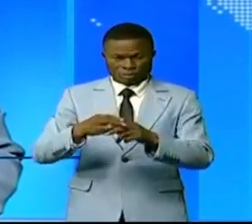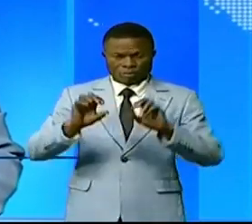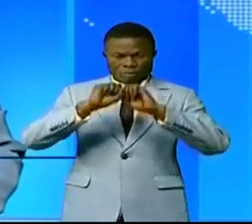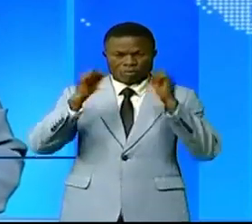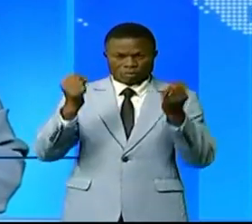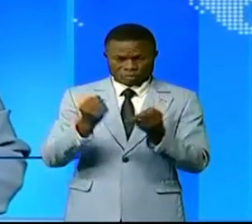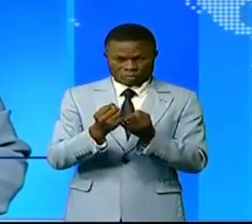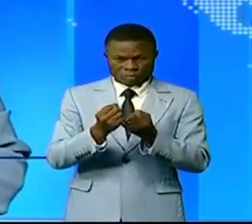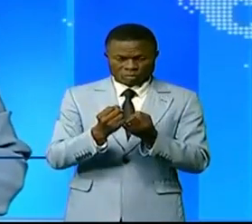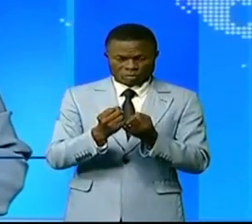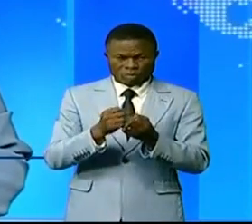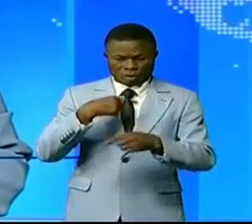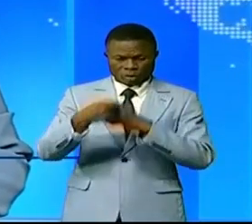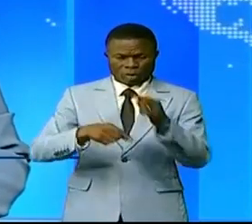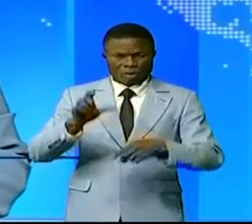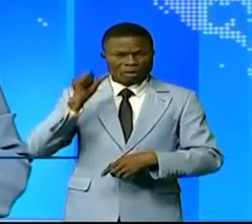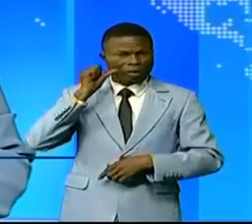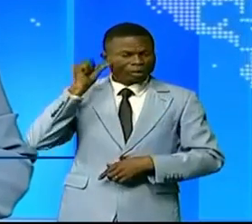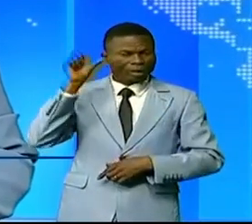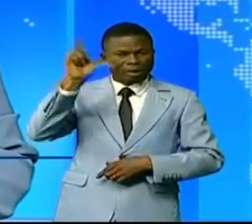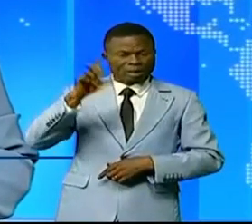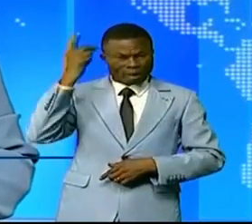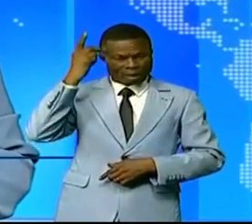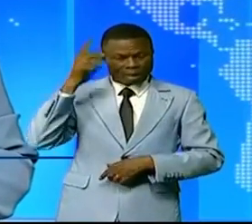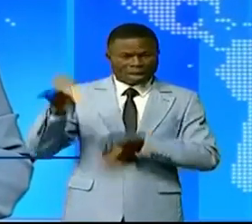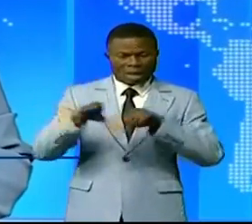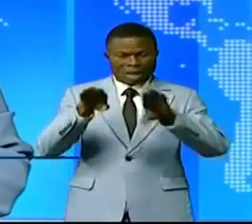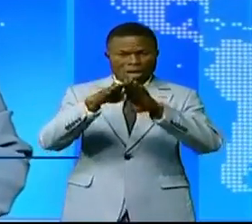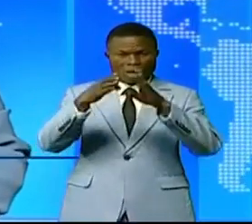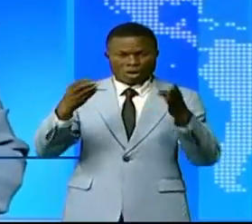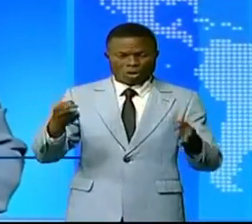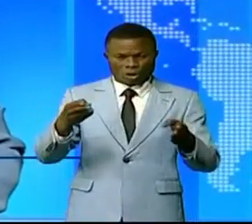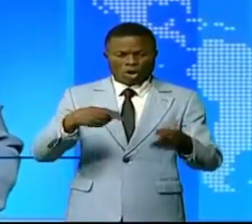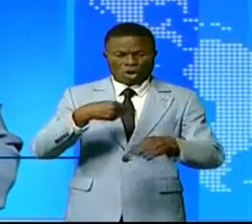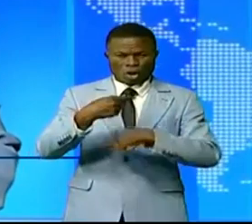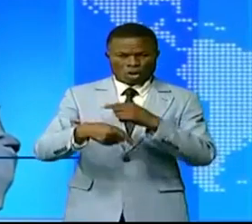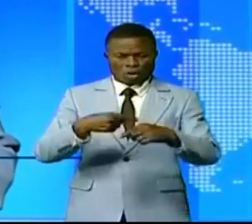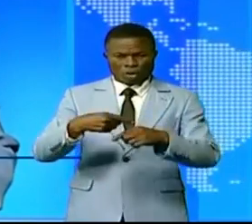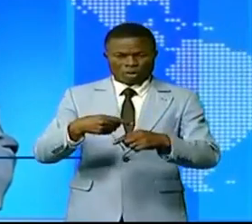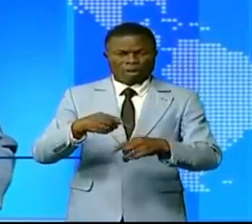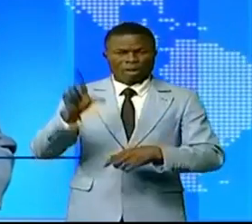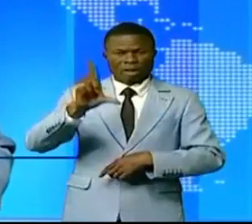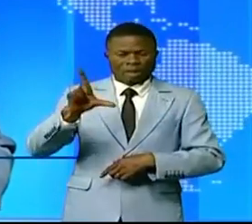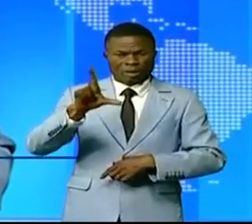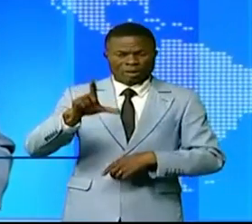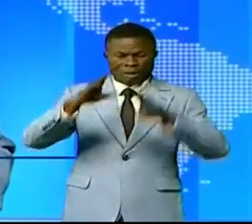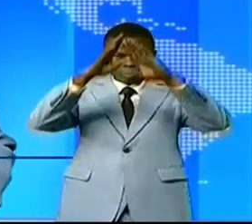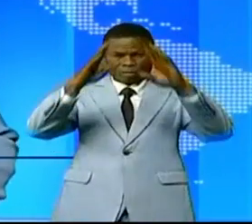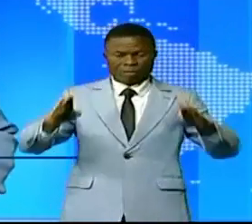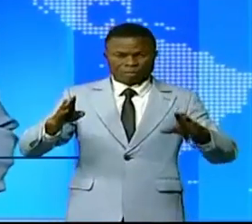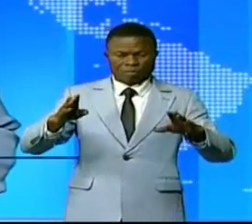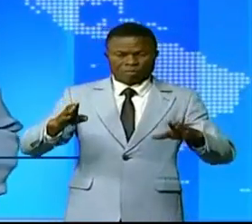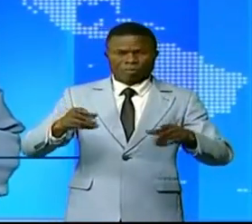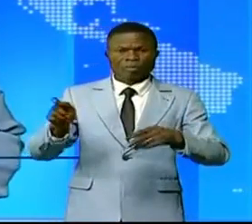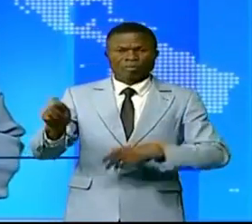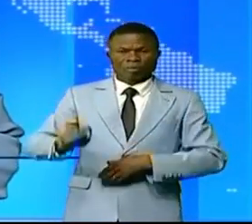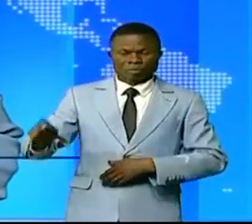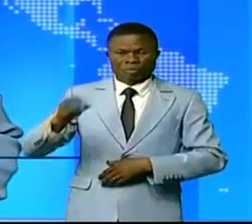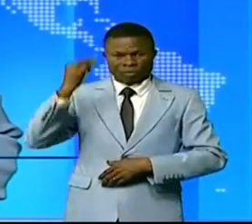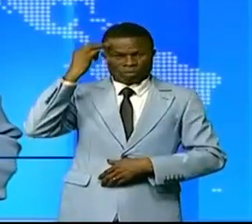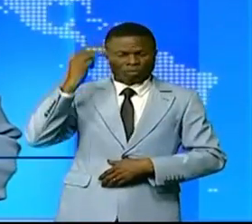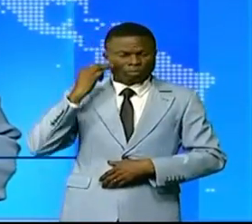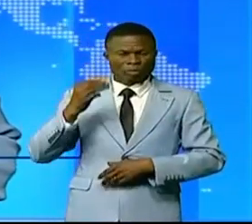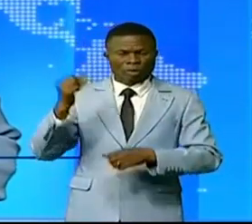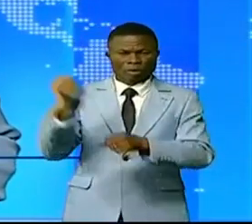tient depuis lundi à Kinshasa. La cérémonie d'ouverture a été présidée lundi au bâtiment de la territoriale par la ministre de